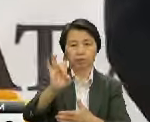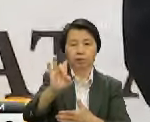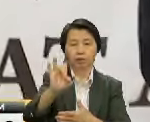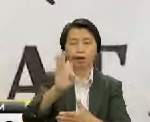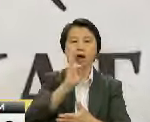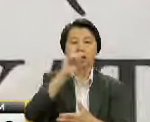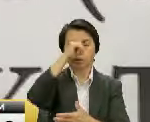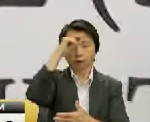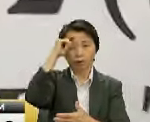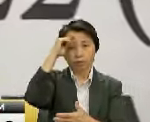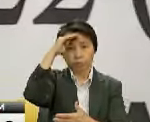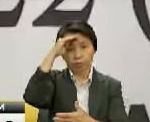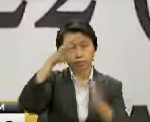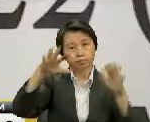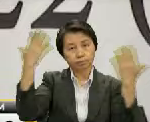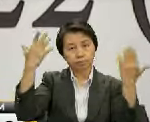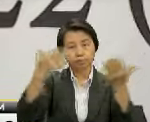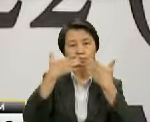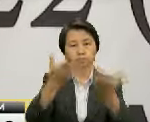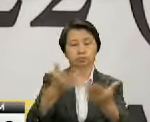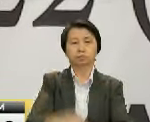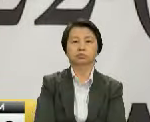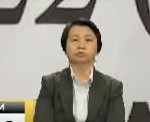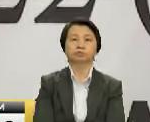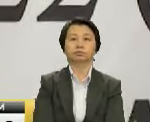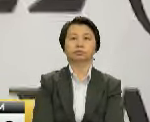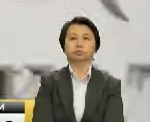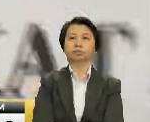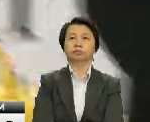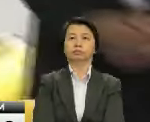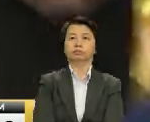P148 Air Hitam. Sekian, terima kasih.